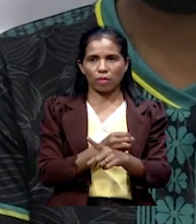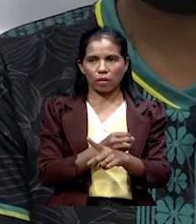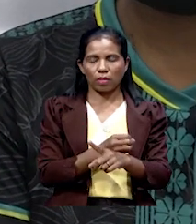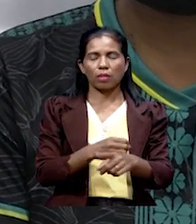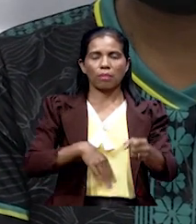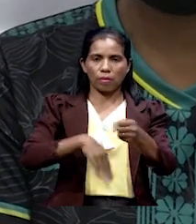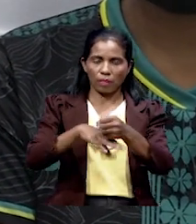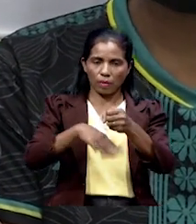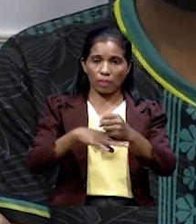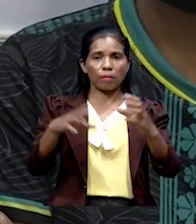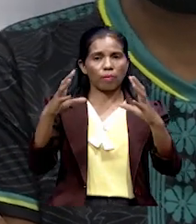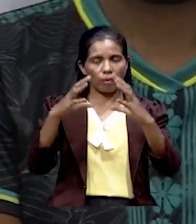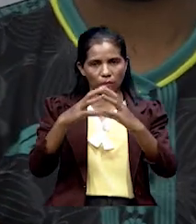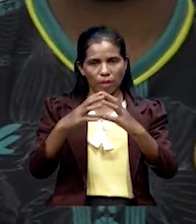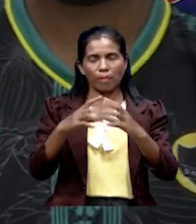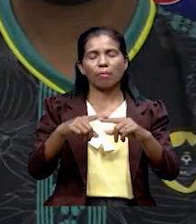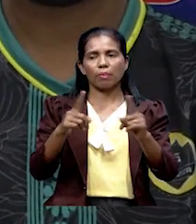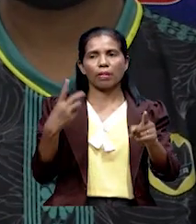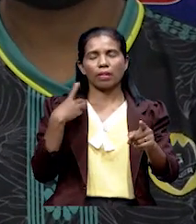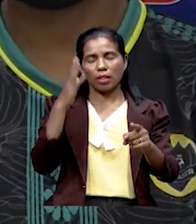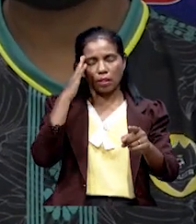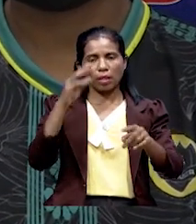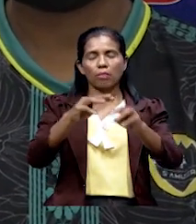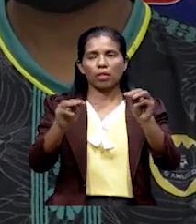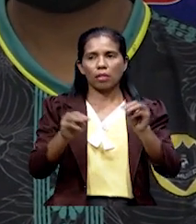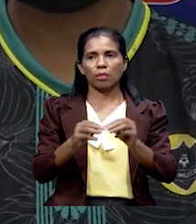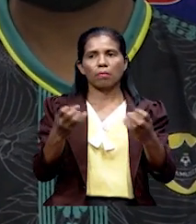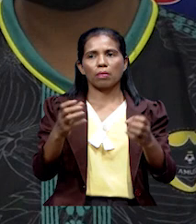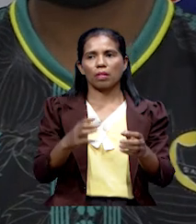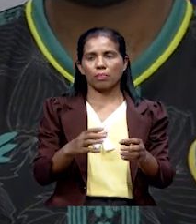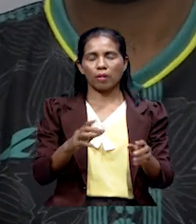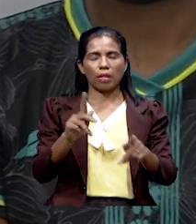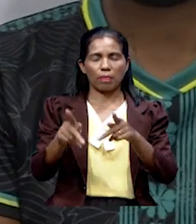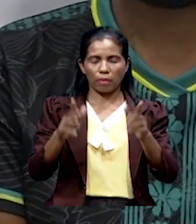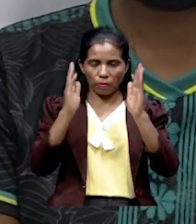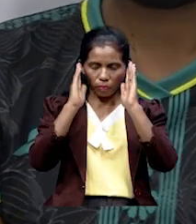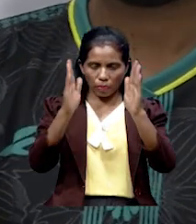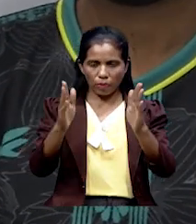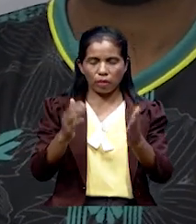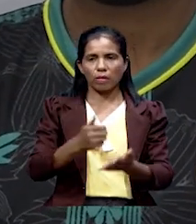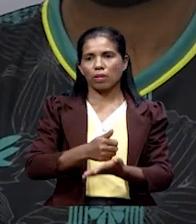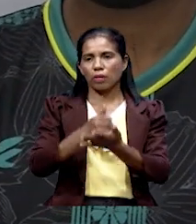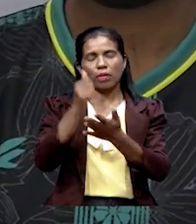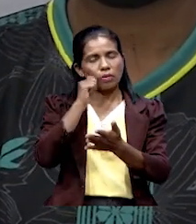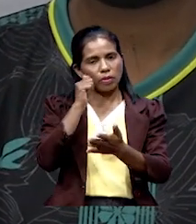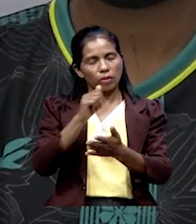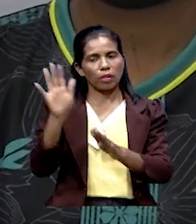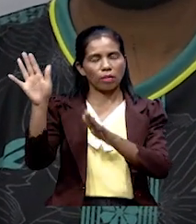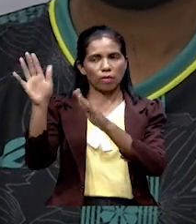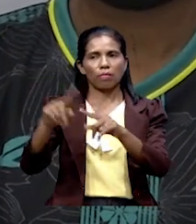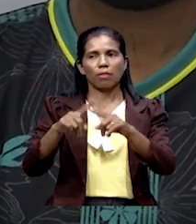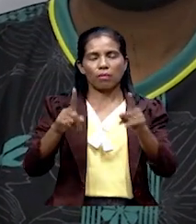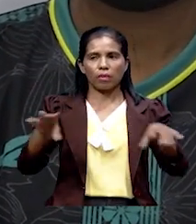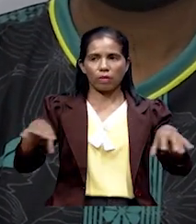bola, ma be ita teren katak iha municipio barak bot sira sira tau matam ba itania feto rural sira, ma be esforsu